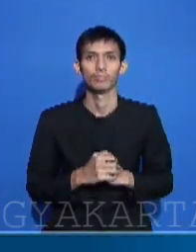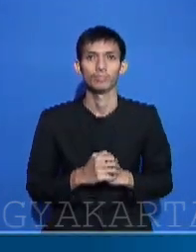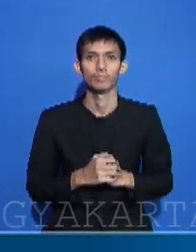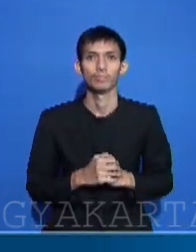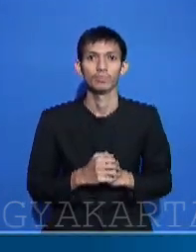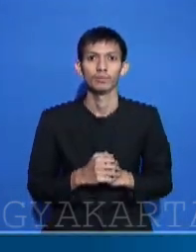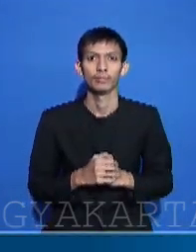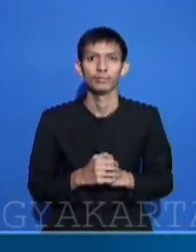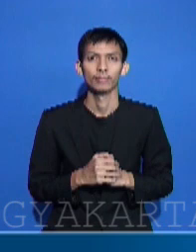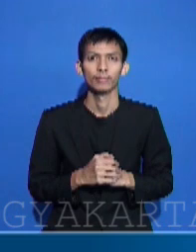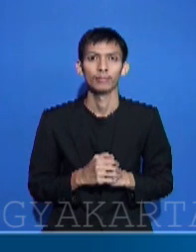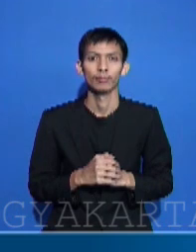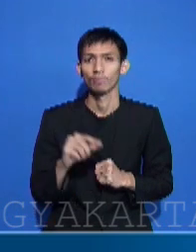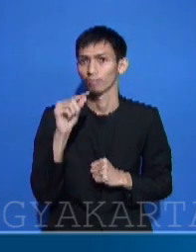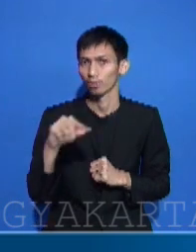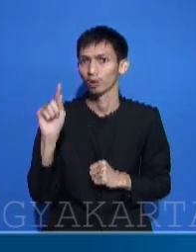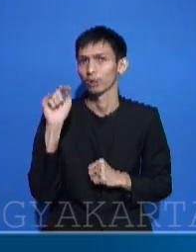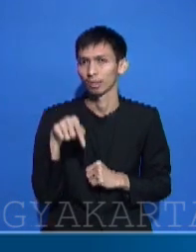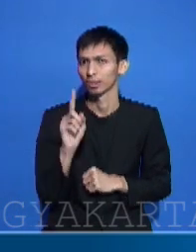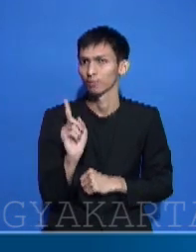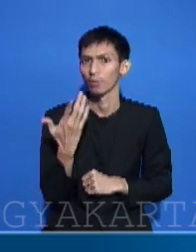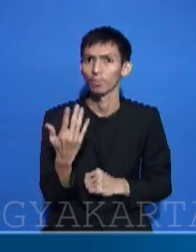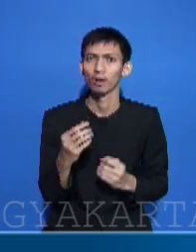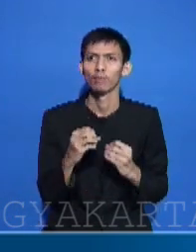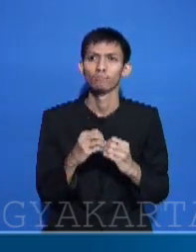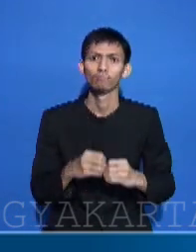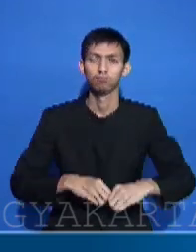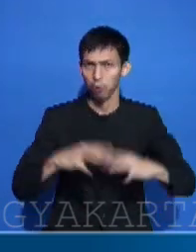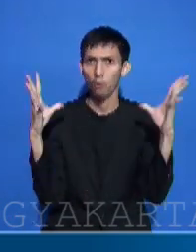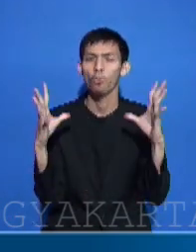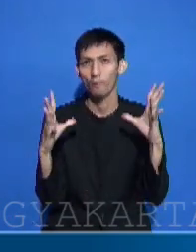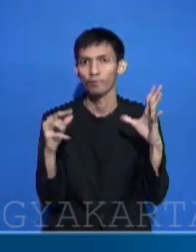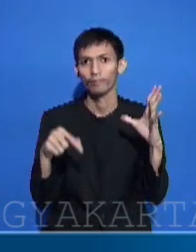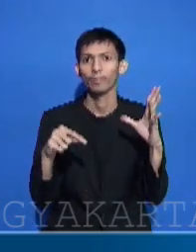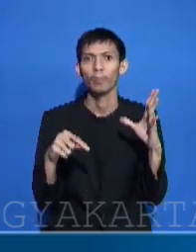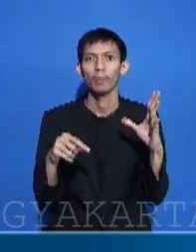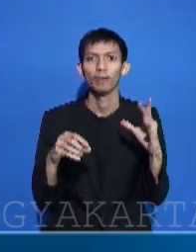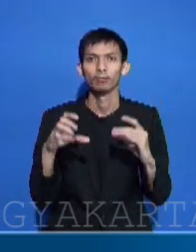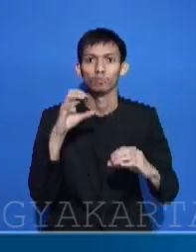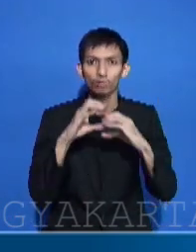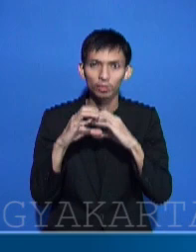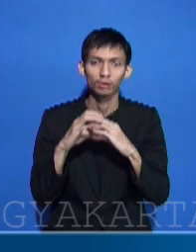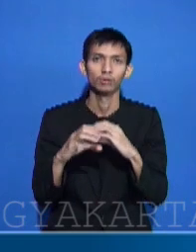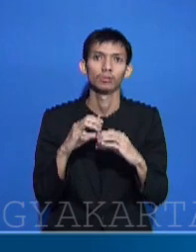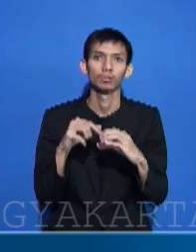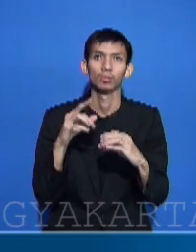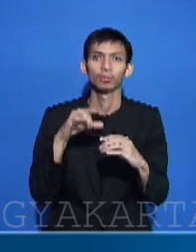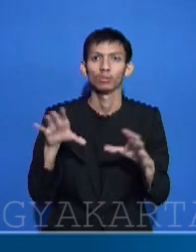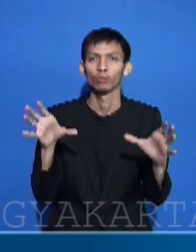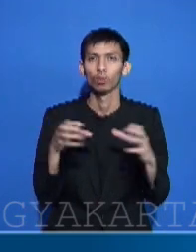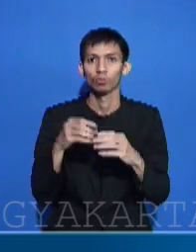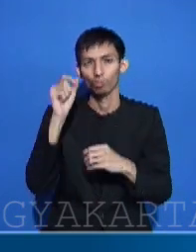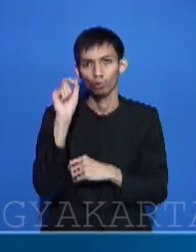jadi ini karena terkait dengan adanya ledakan, kita berkoordinasi dengan Sat Brimob Polda